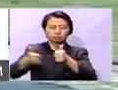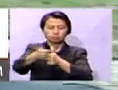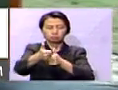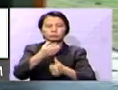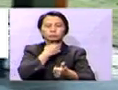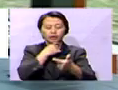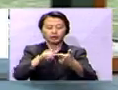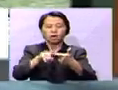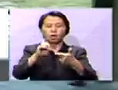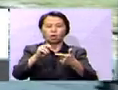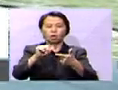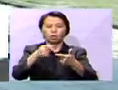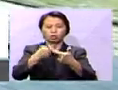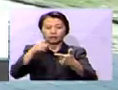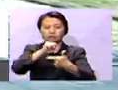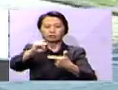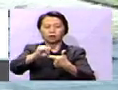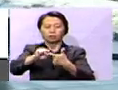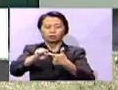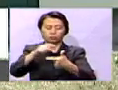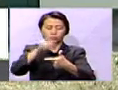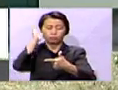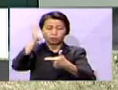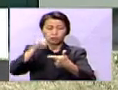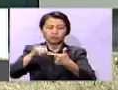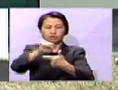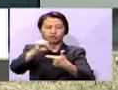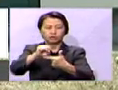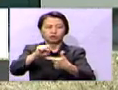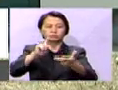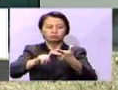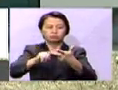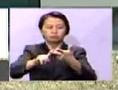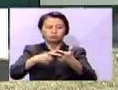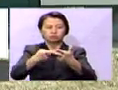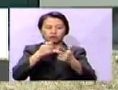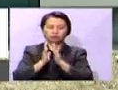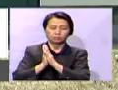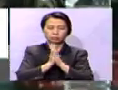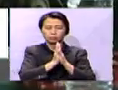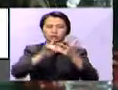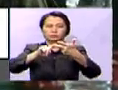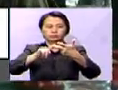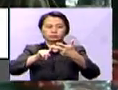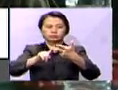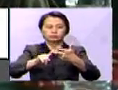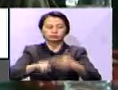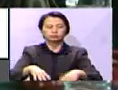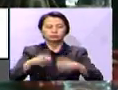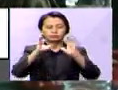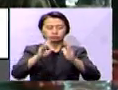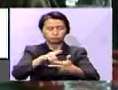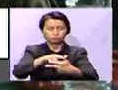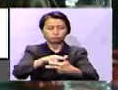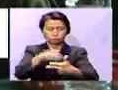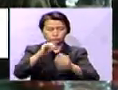perak Ong Jun Huan dari Singapura. Gangsa Tong TK dari Myanmar. Catatan Izwan juga memecah